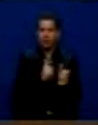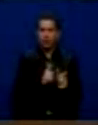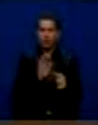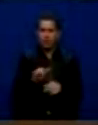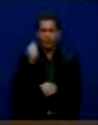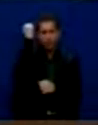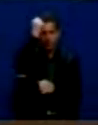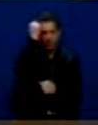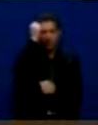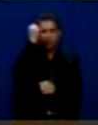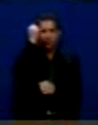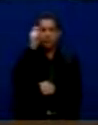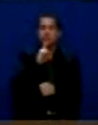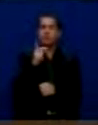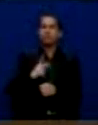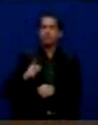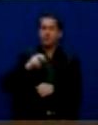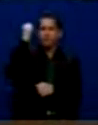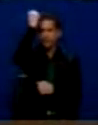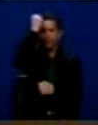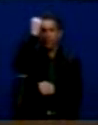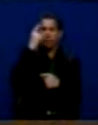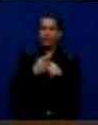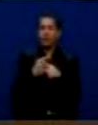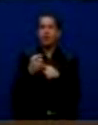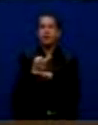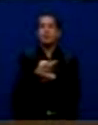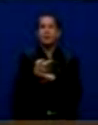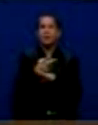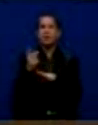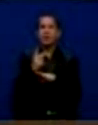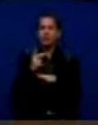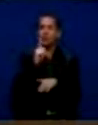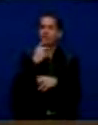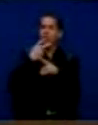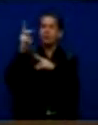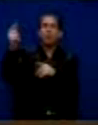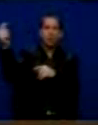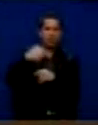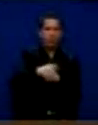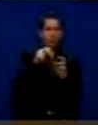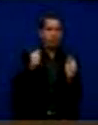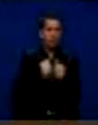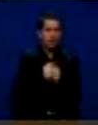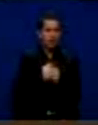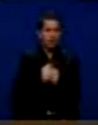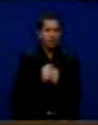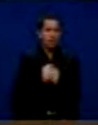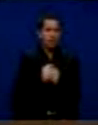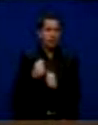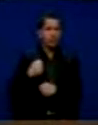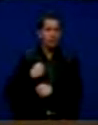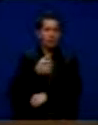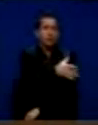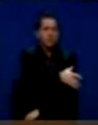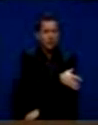qlindore të Kosovës është qytetar i Kosovës dhe shtetasi i huaj i cili është radhitur në radhët e ushtrisë qlindore të Kosovës. Tashi me